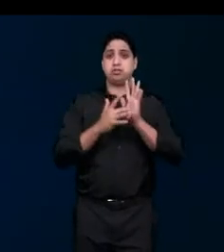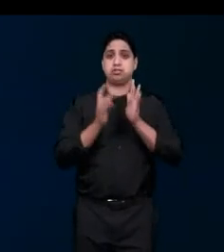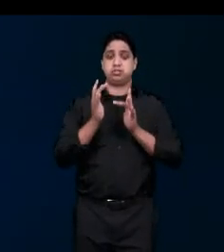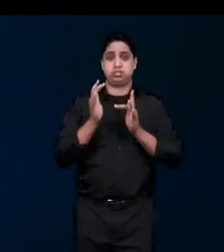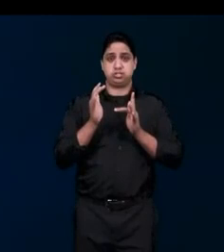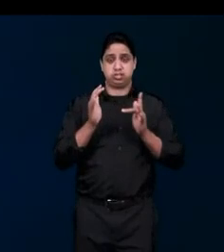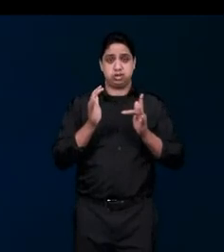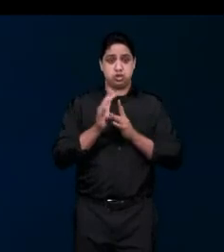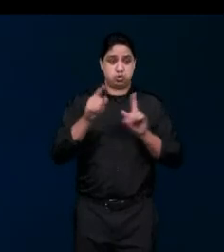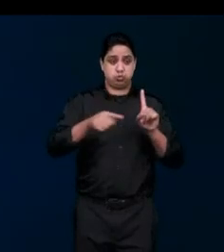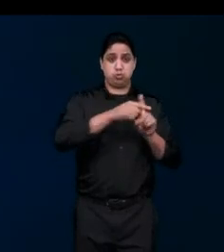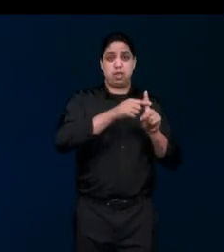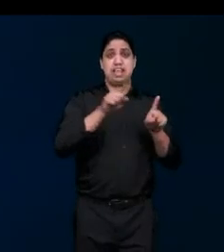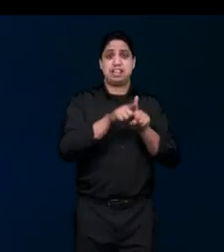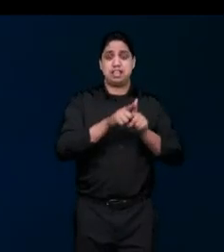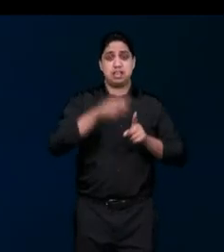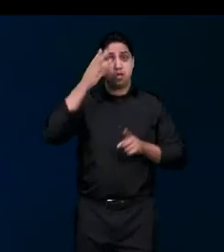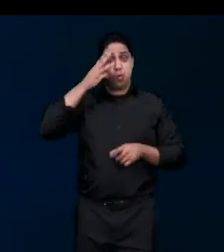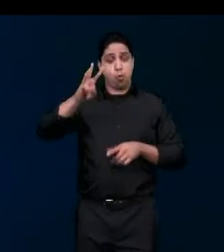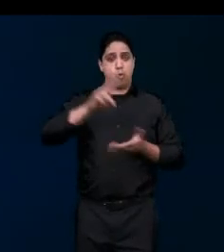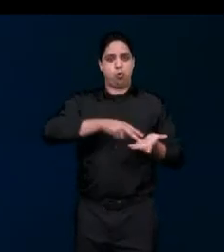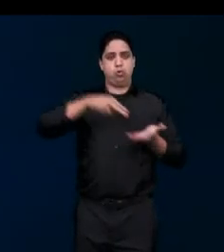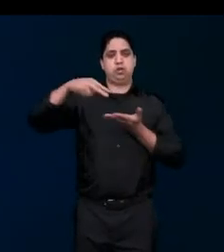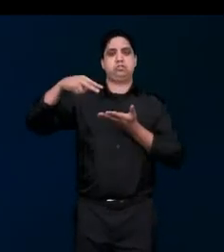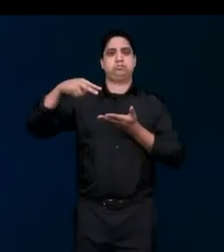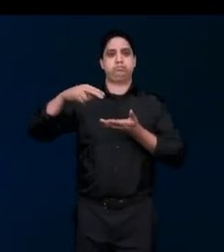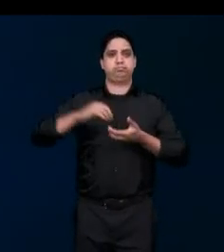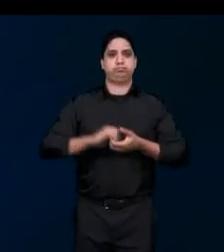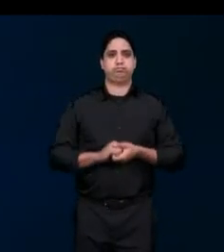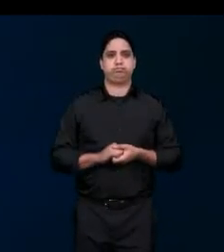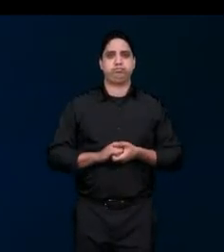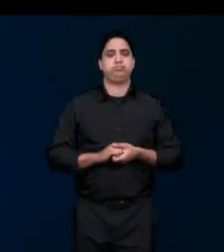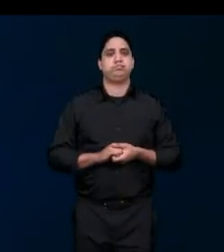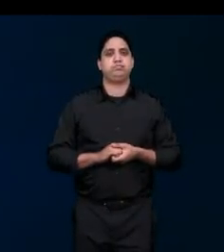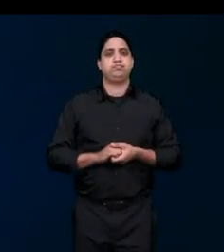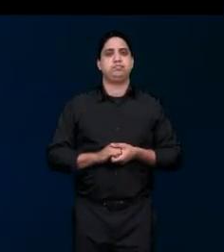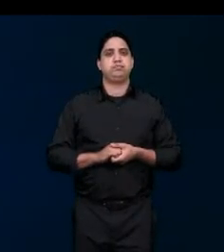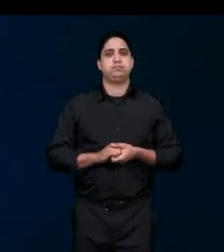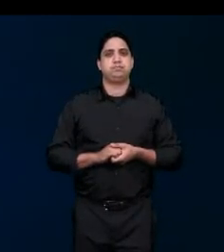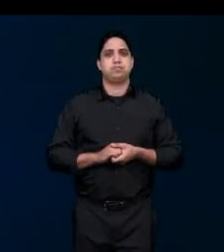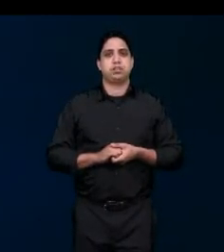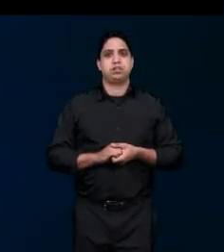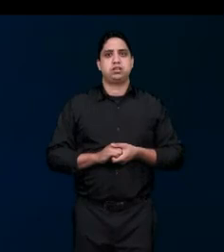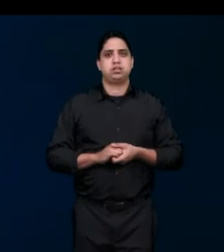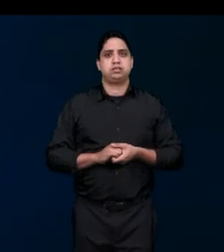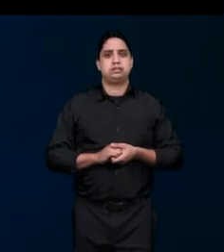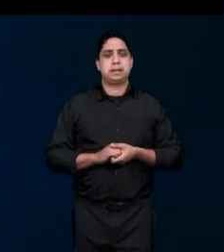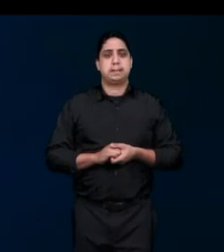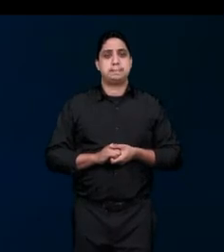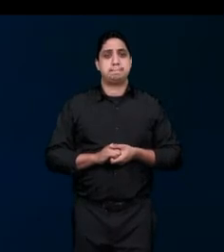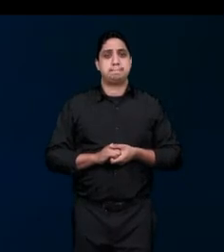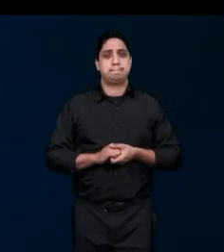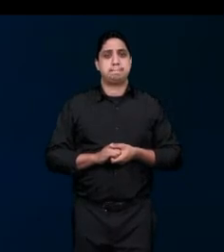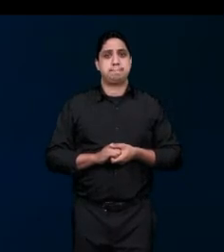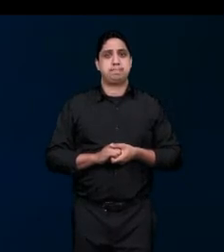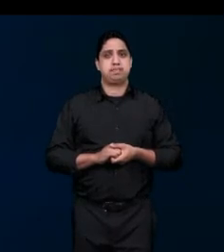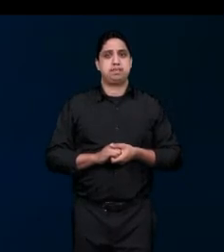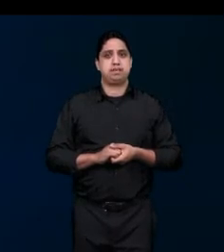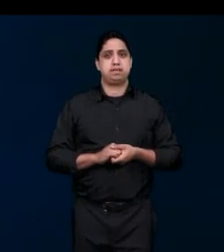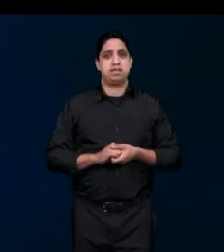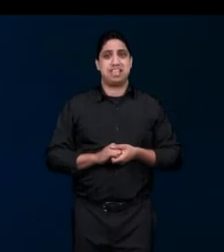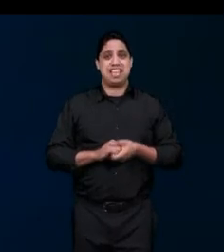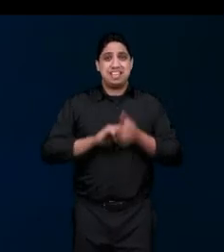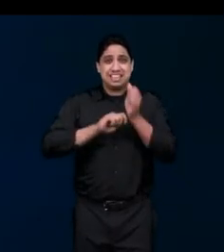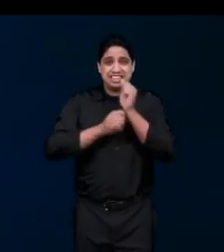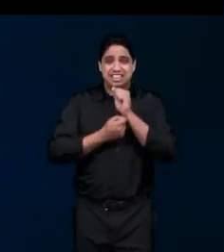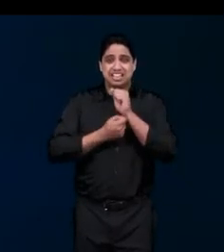Иисуса на кресте Голгофы и Его воскресение. Вся горечь нашего осуждения за грех была